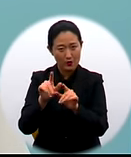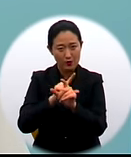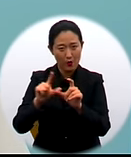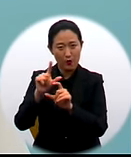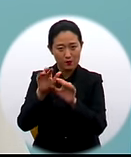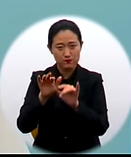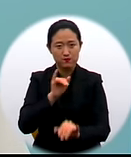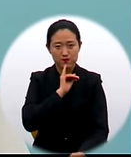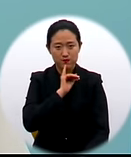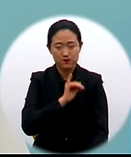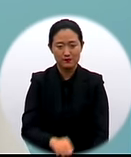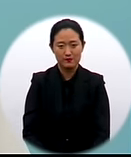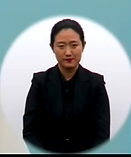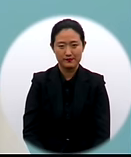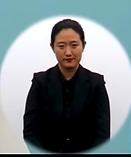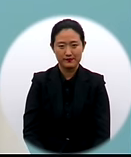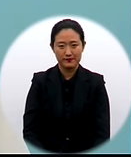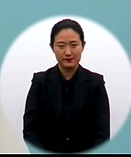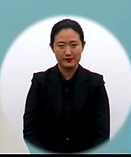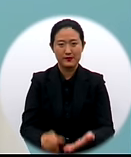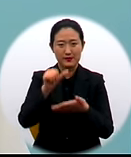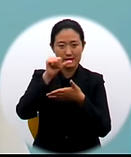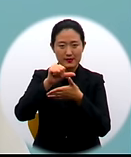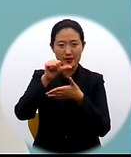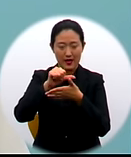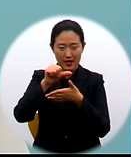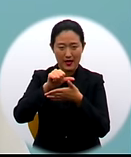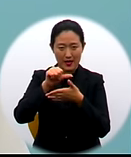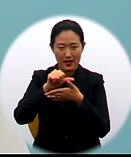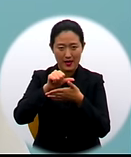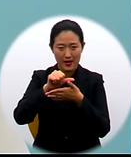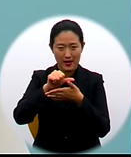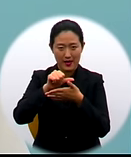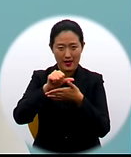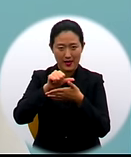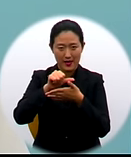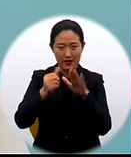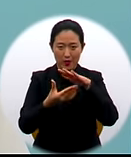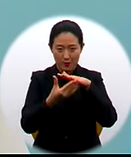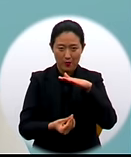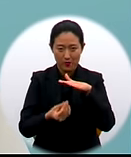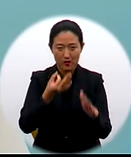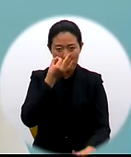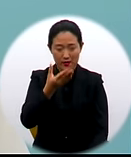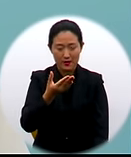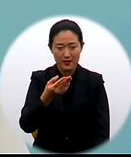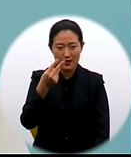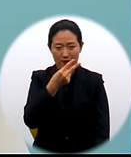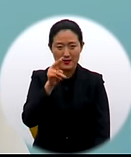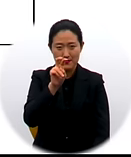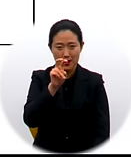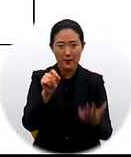기록을 해주는 건데요. 밑에 있는 세 가지는 실제로 저희 큰아이의 그 모니터링 노트에서 발췌해 온 겁니다. 뭐